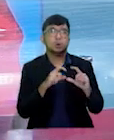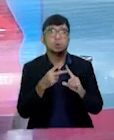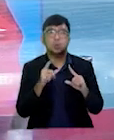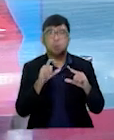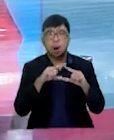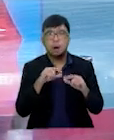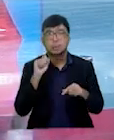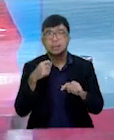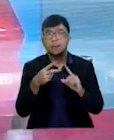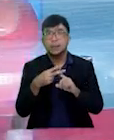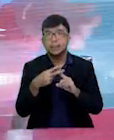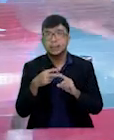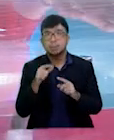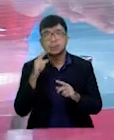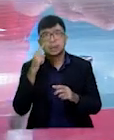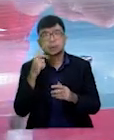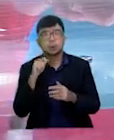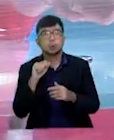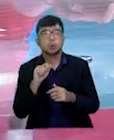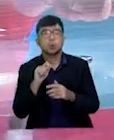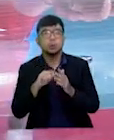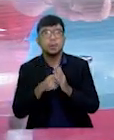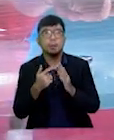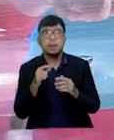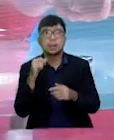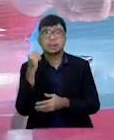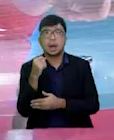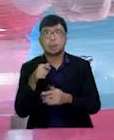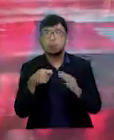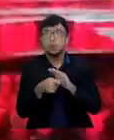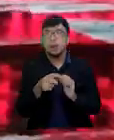sambo dari saksi kunci menjadi tersangka pembunuhan Brigadir Yosua